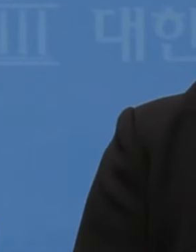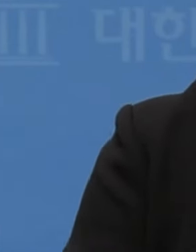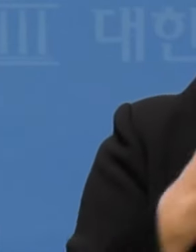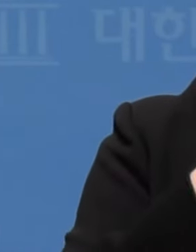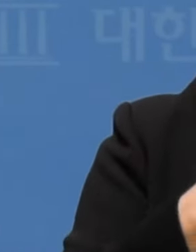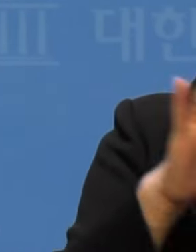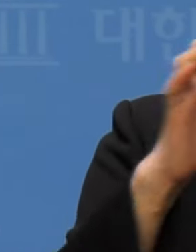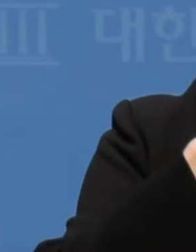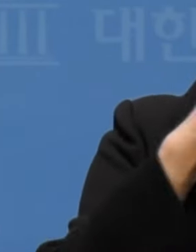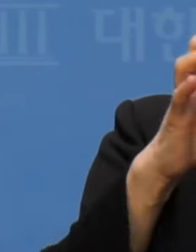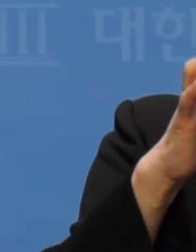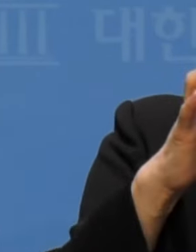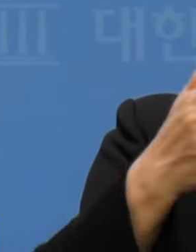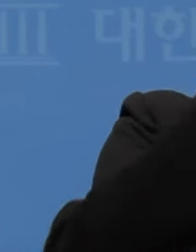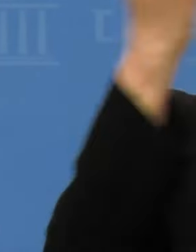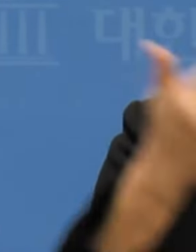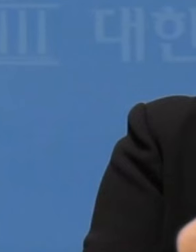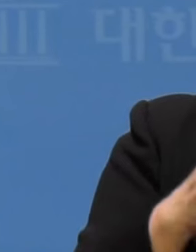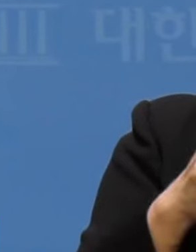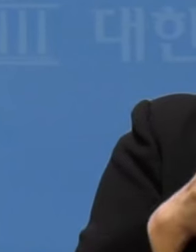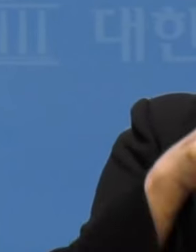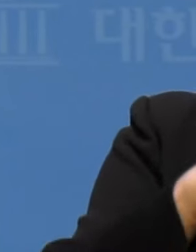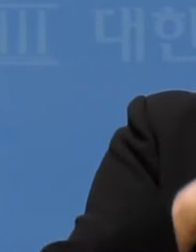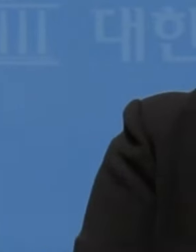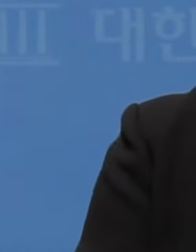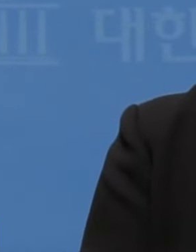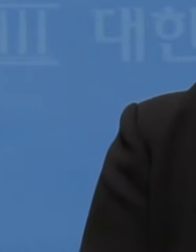저는 40세로 젊은 편입니다.